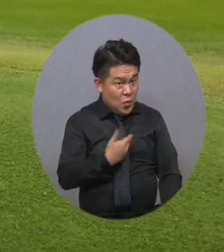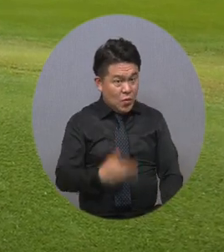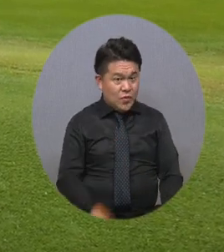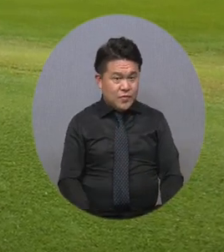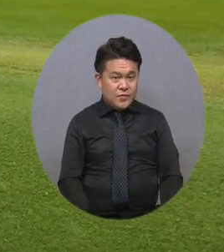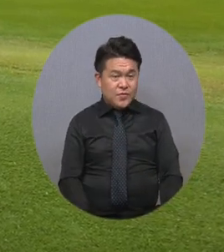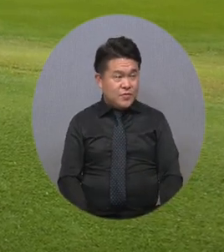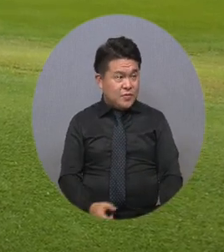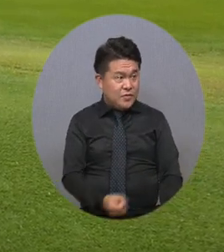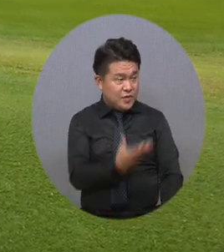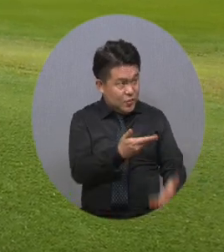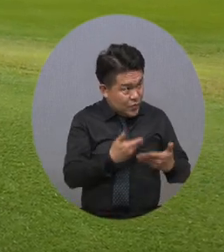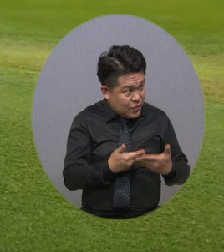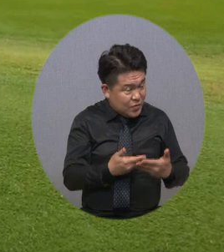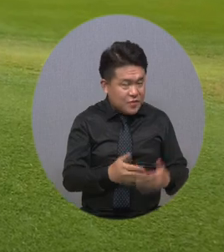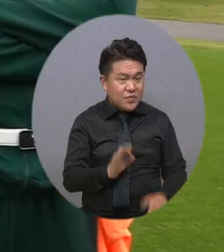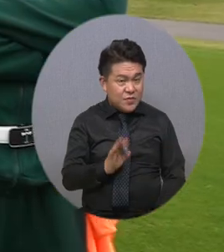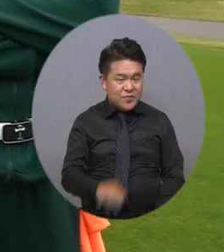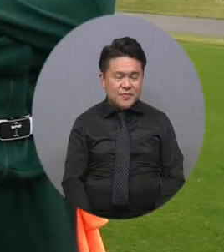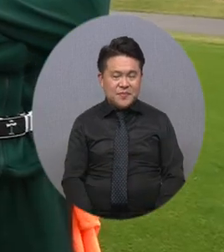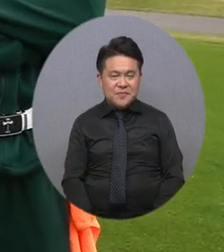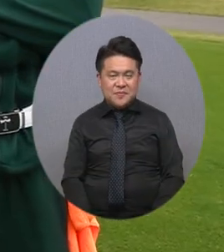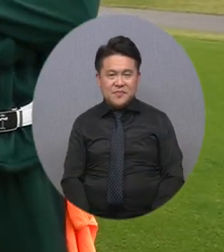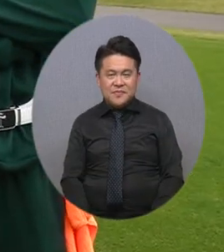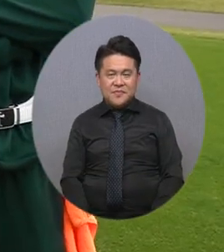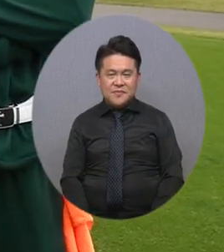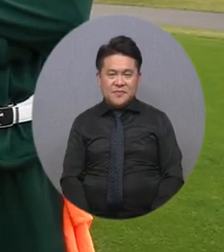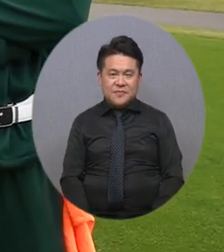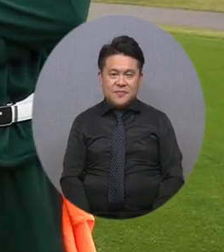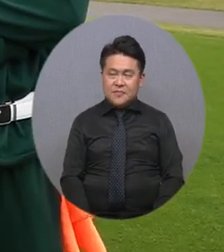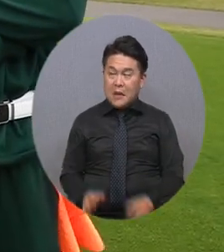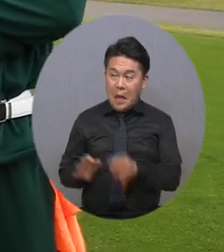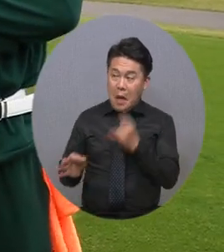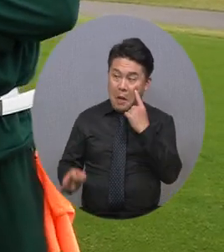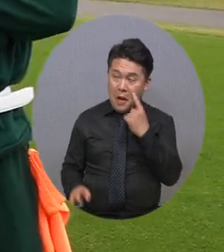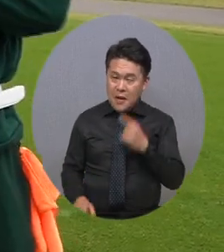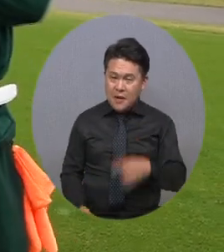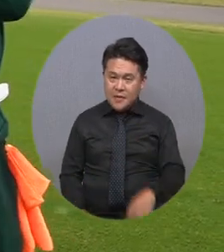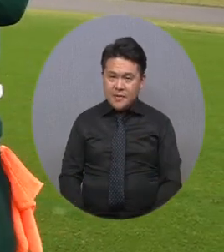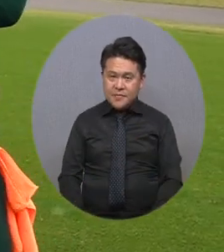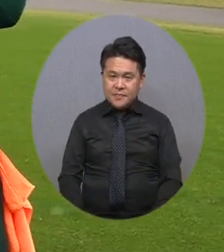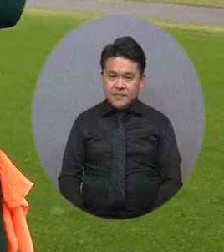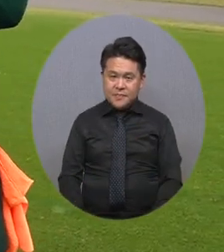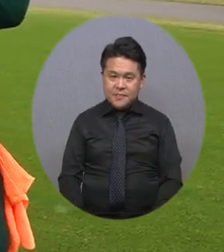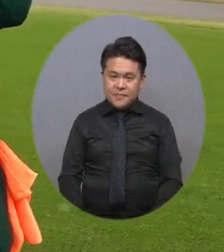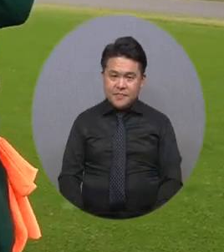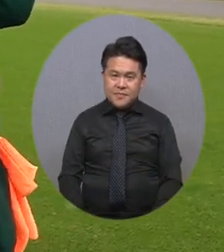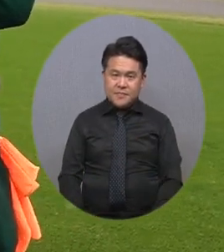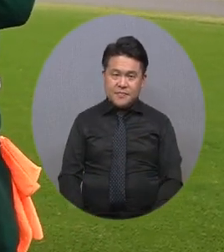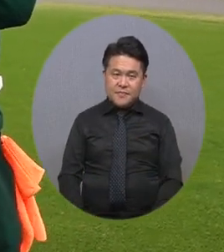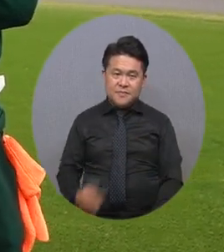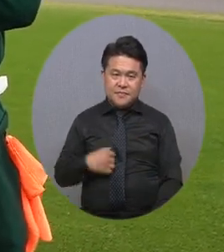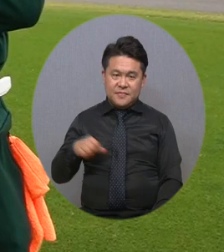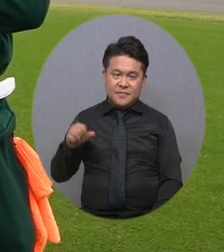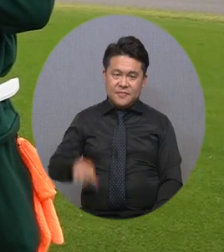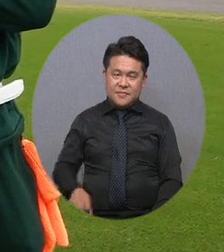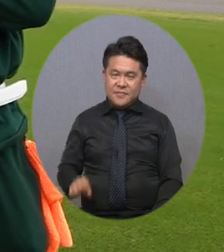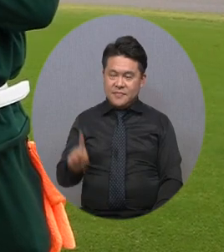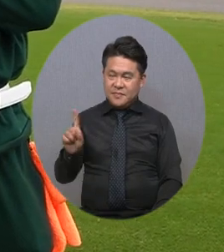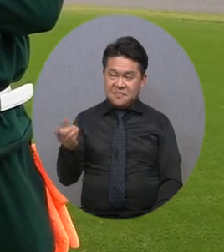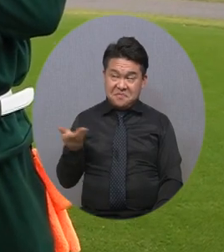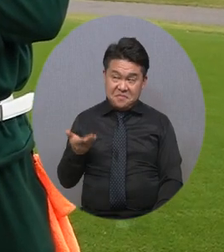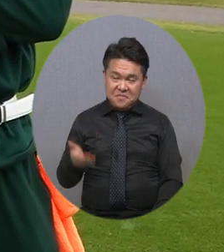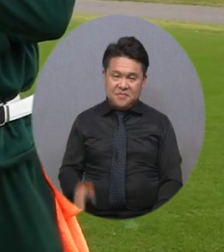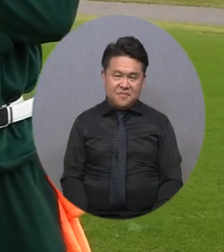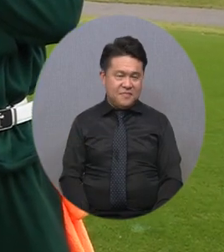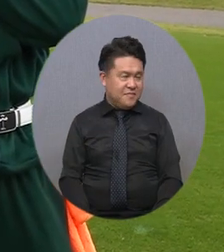네. 하는 거 봐서. 아. 우리 거래할까, 그럼? 어떡해요? 우리가 줘줄게. 네. 한 장을 우리 줘.